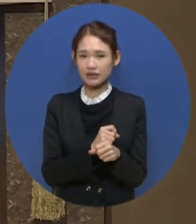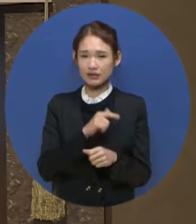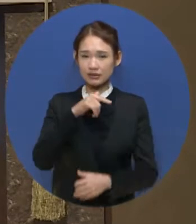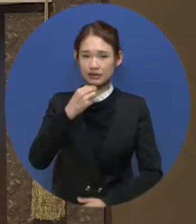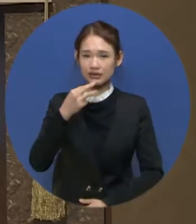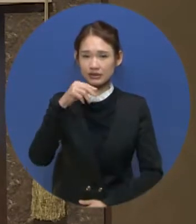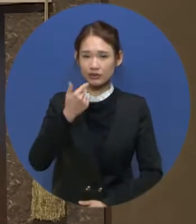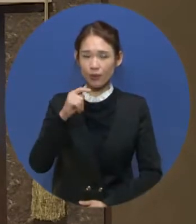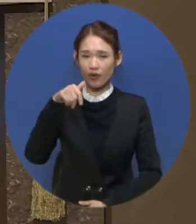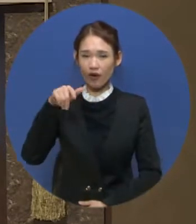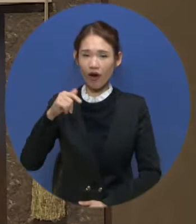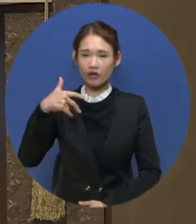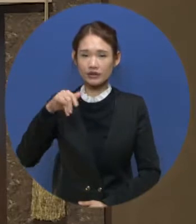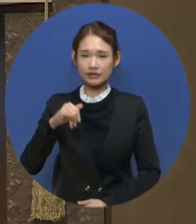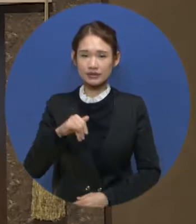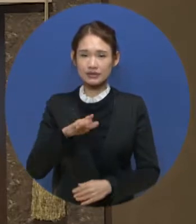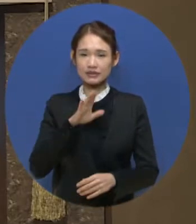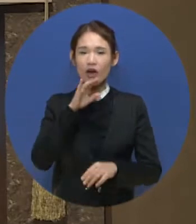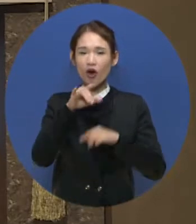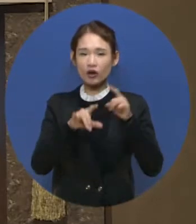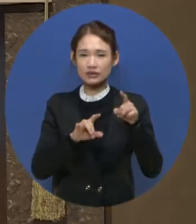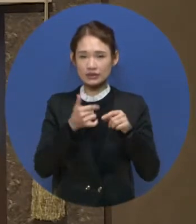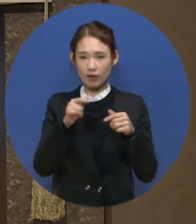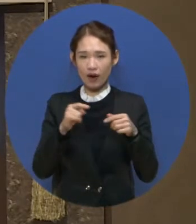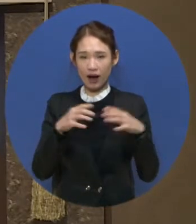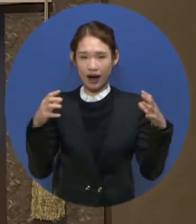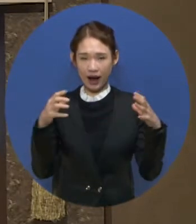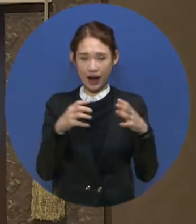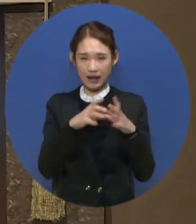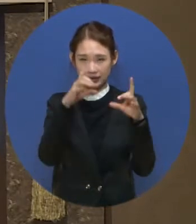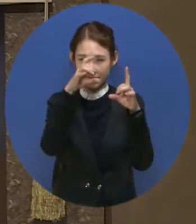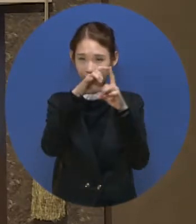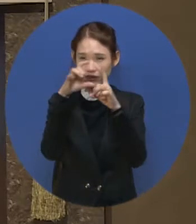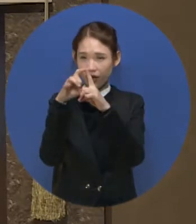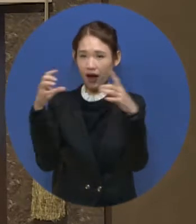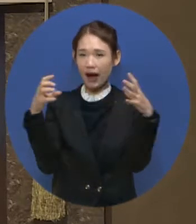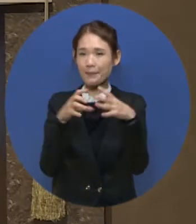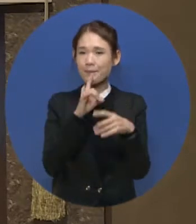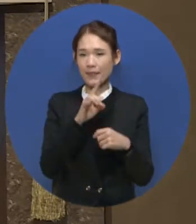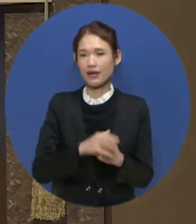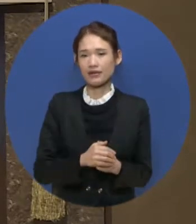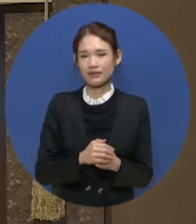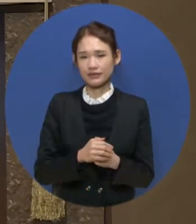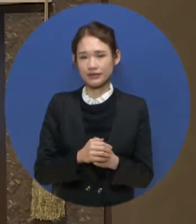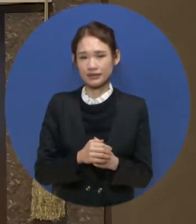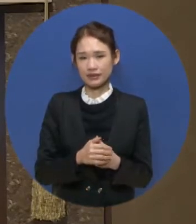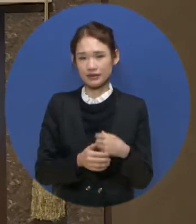글로컬리제이션이라 그래서 글로벌하고 로컬하고 합쳐진 그런 합성어입니다. 네. 이